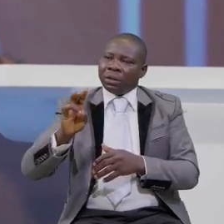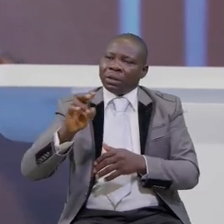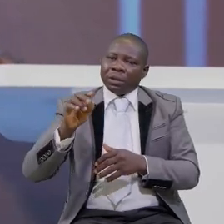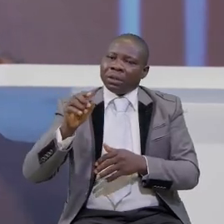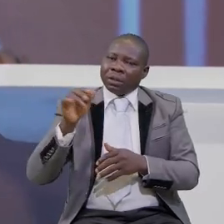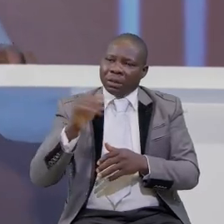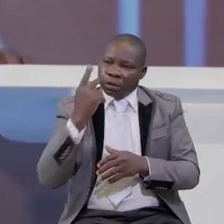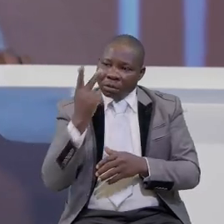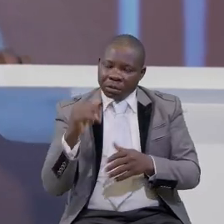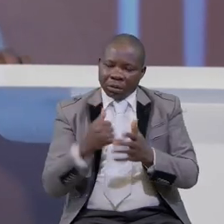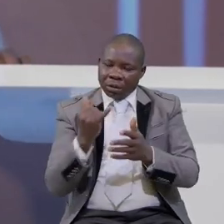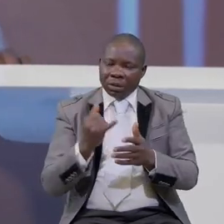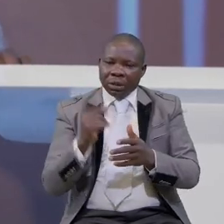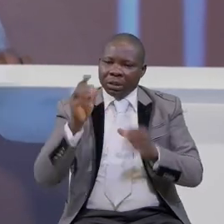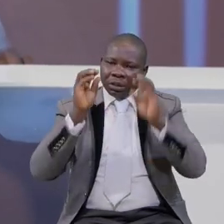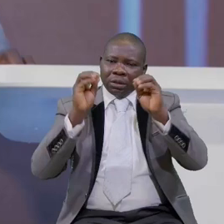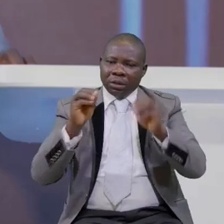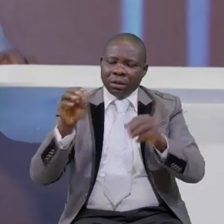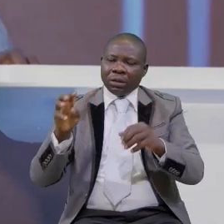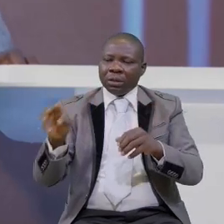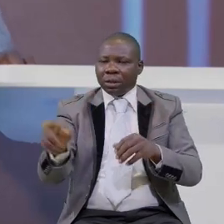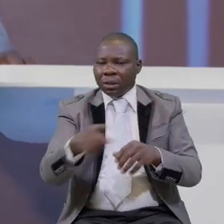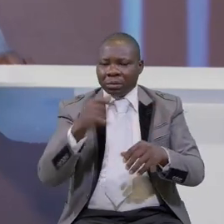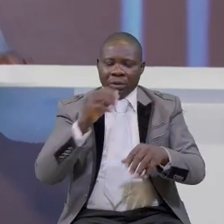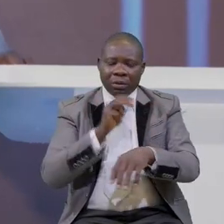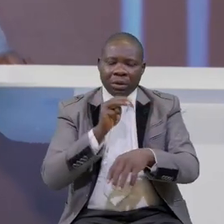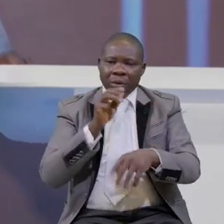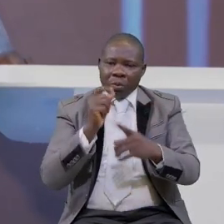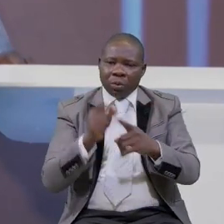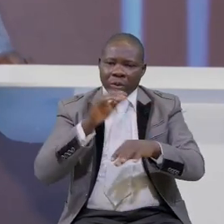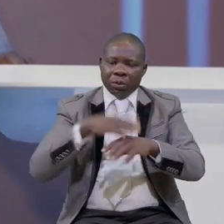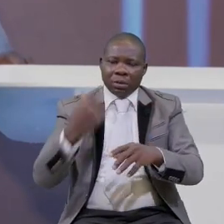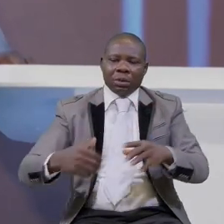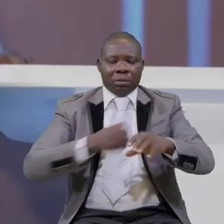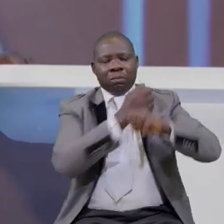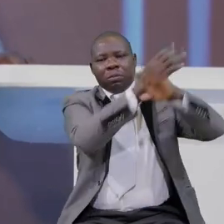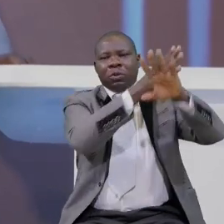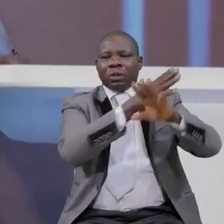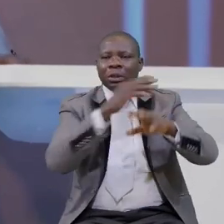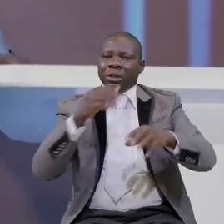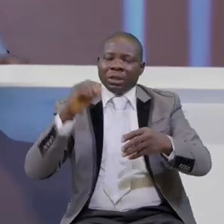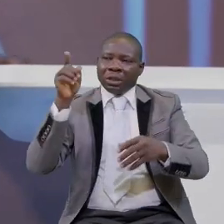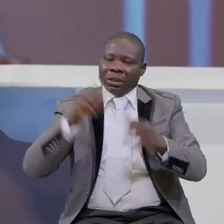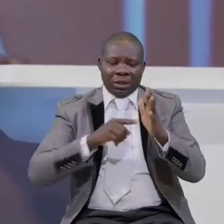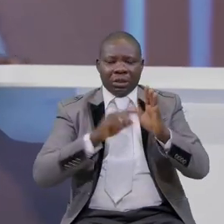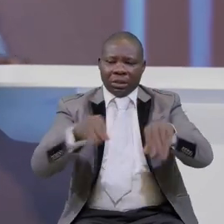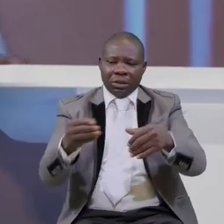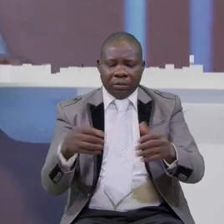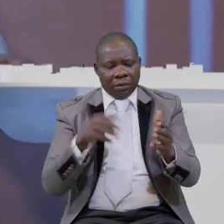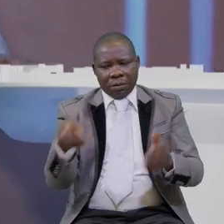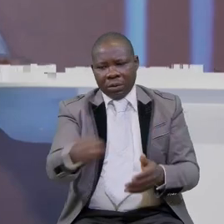sur la montagne, chapitre 8. La démonstration. Il a démontré la parole devant eux. Il a purifié les lépreux. Il a